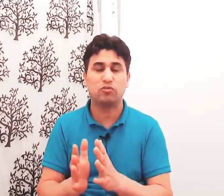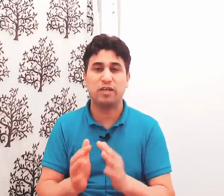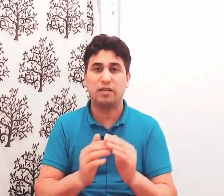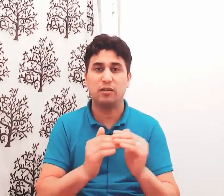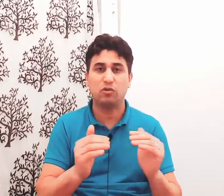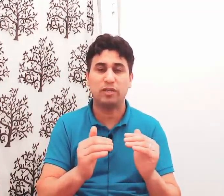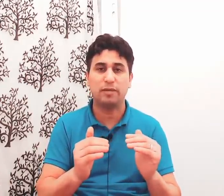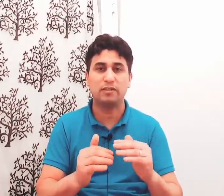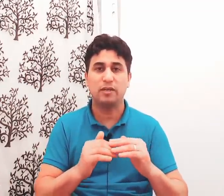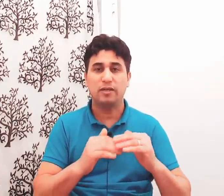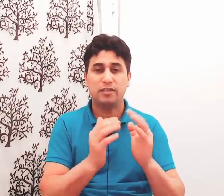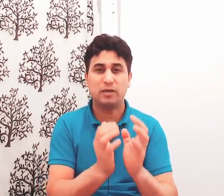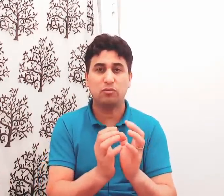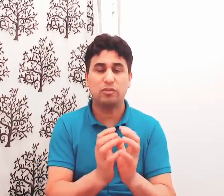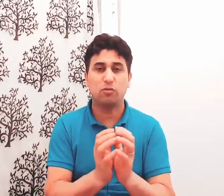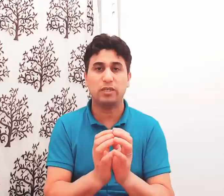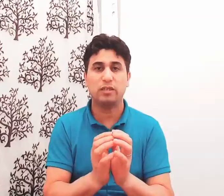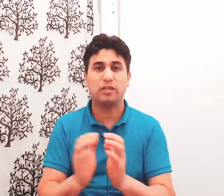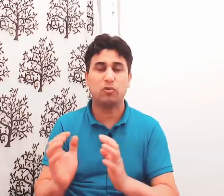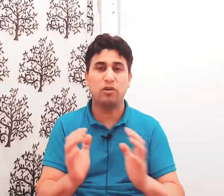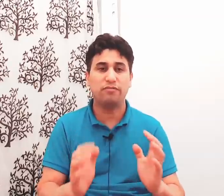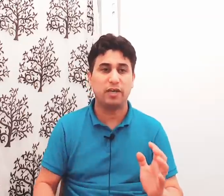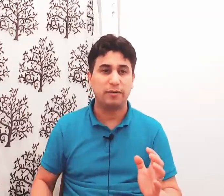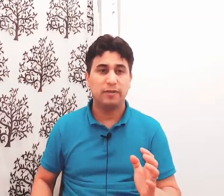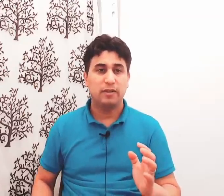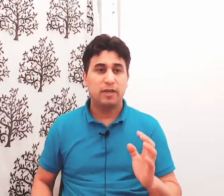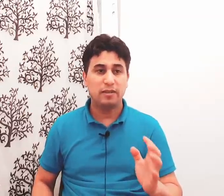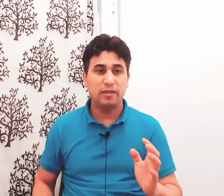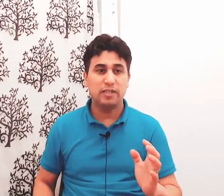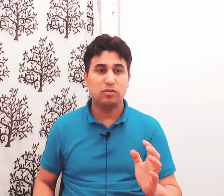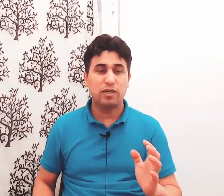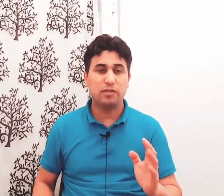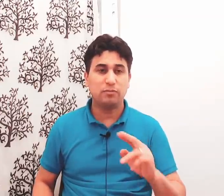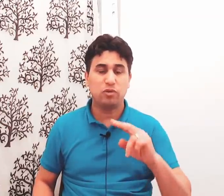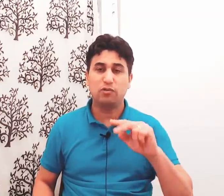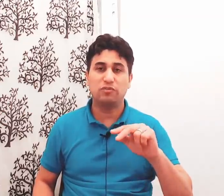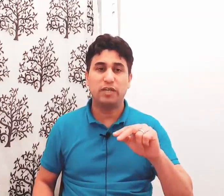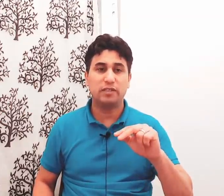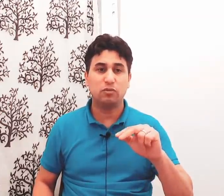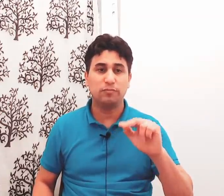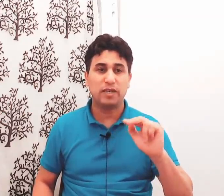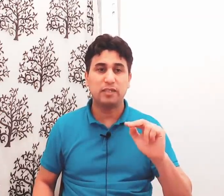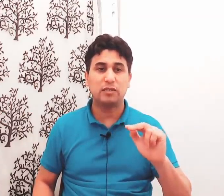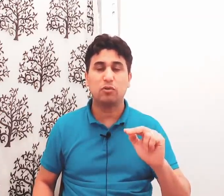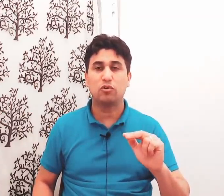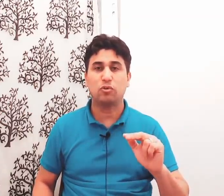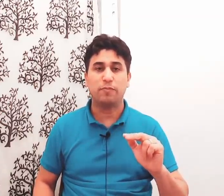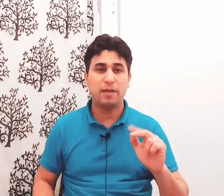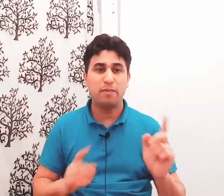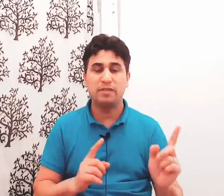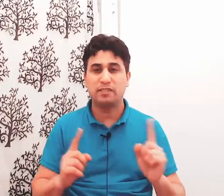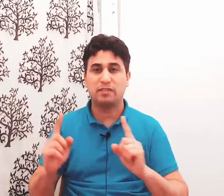قدروا يخرجوا فيها، لان الحكومه كما قلت يعني داروا توقيت ديال كل فئه. هاد الناس هادو اللي تكلمت عليهم بجوج لهاد جوج فئات هادو غادي يقدروا